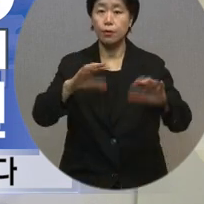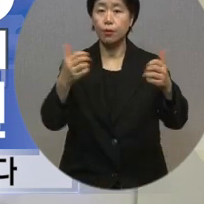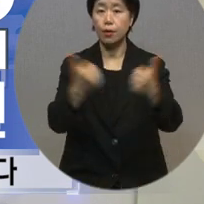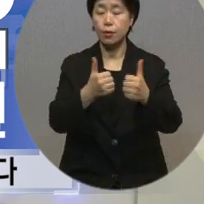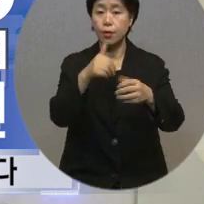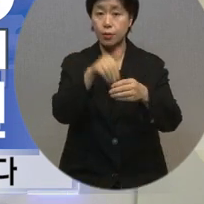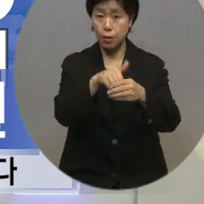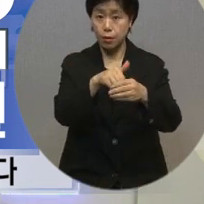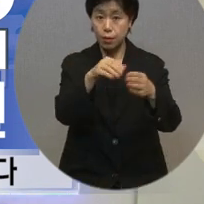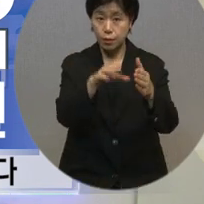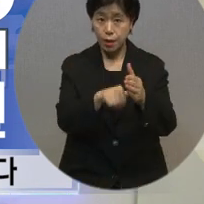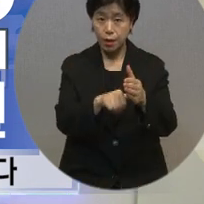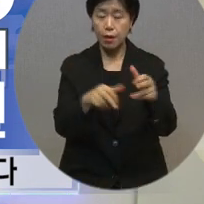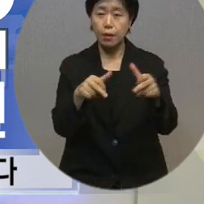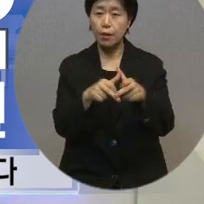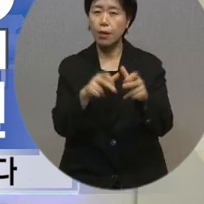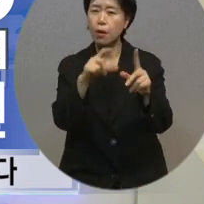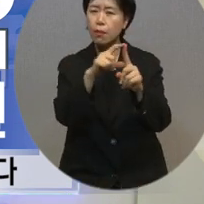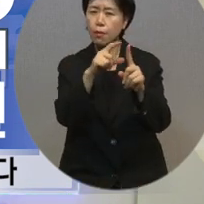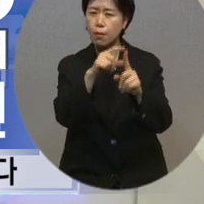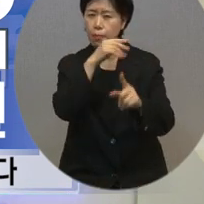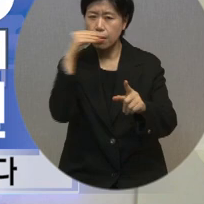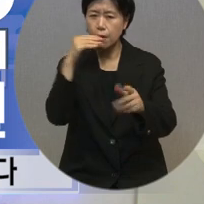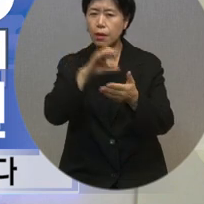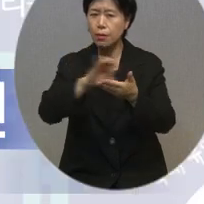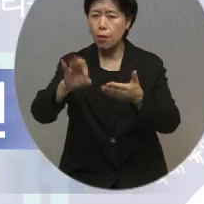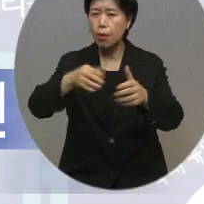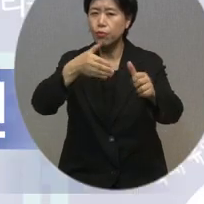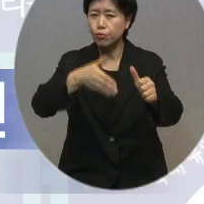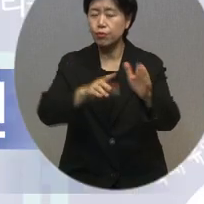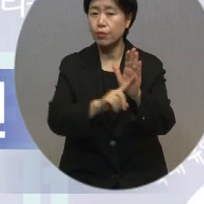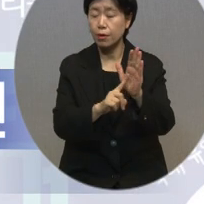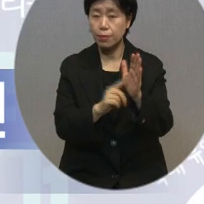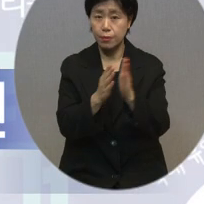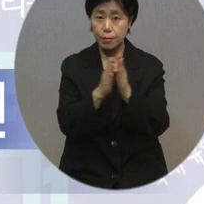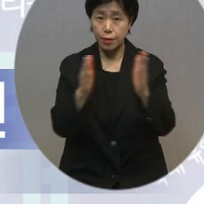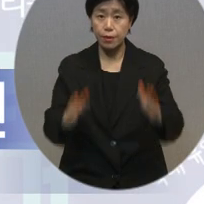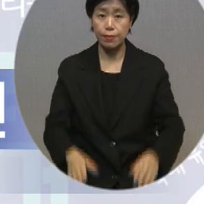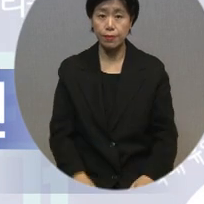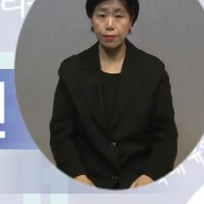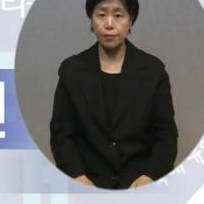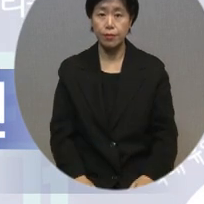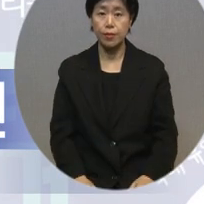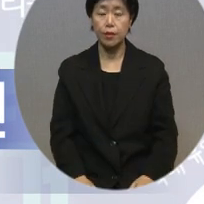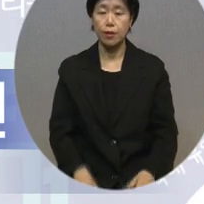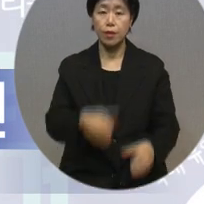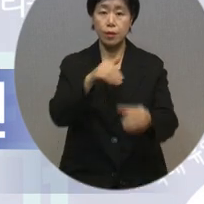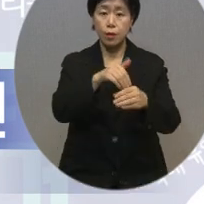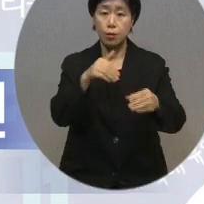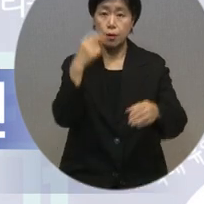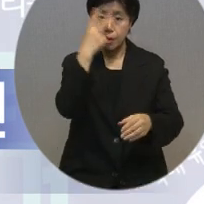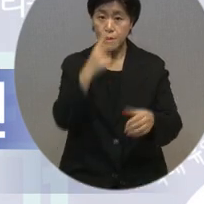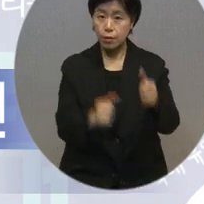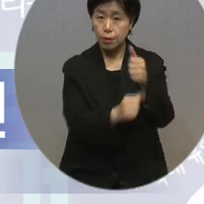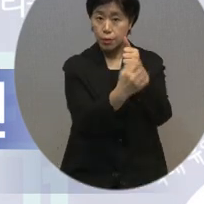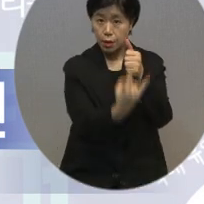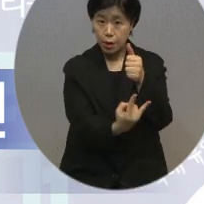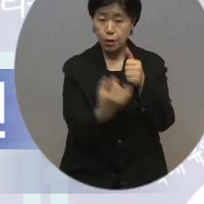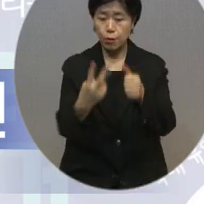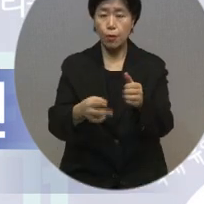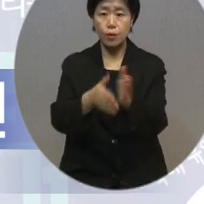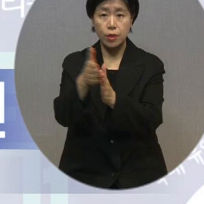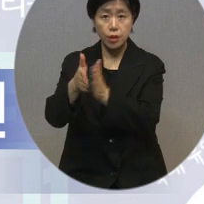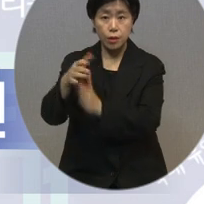용어 바르게 사용합시다 캠페인을 전개합니다 운동본부는 선거 관리위원회와 주요 시도당 각